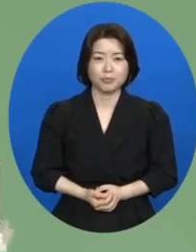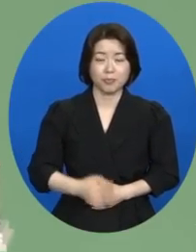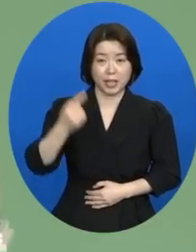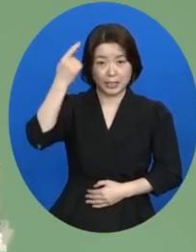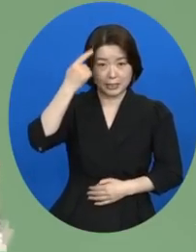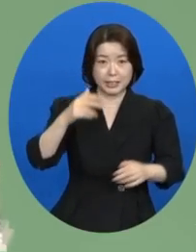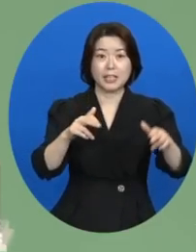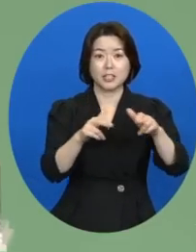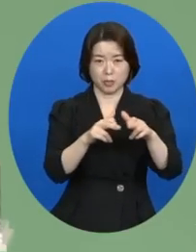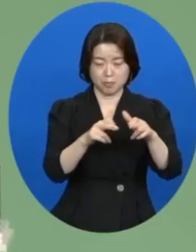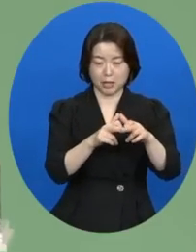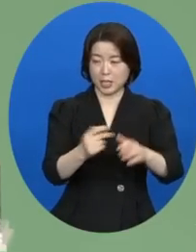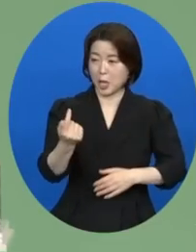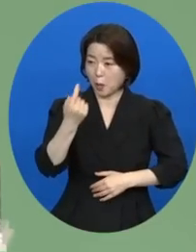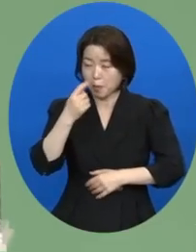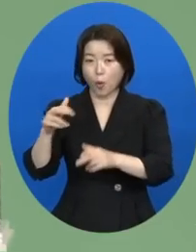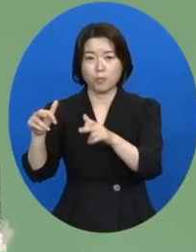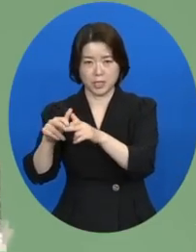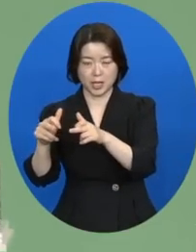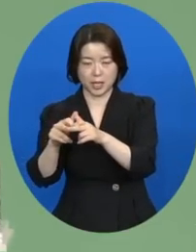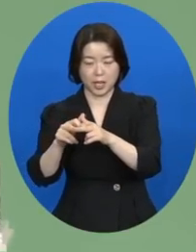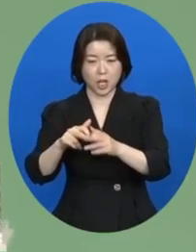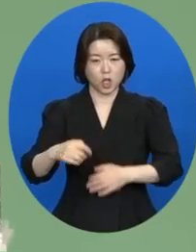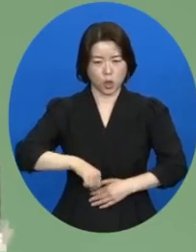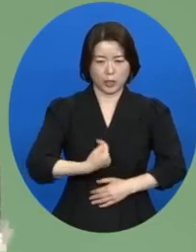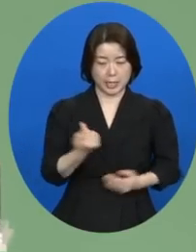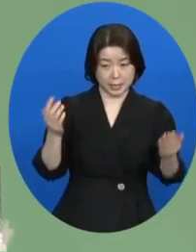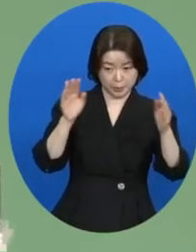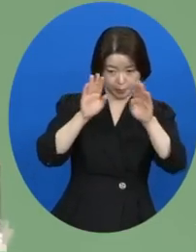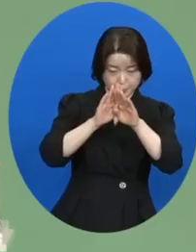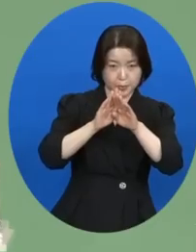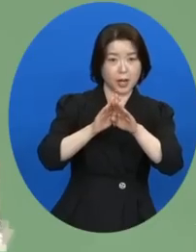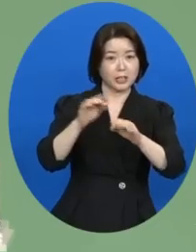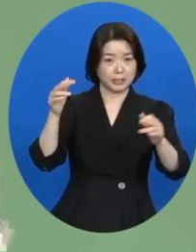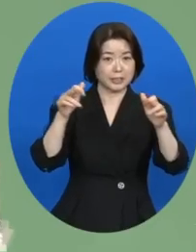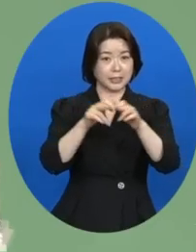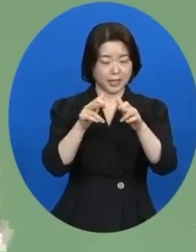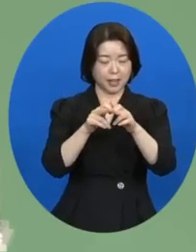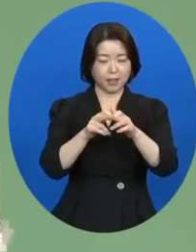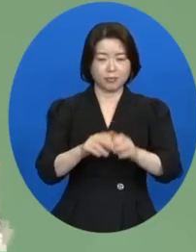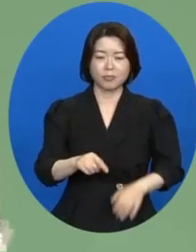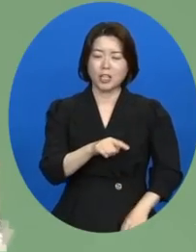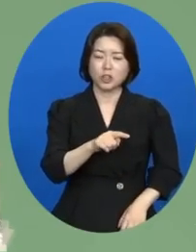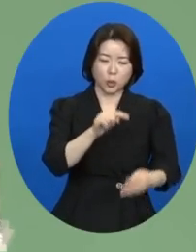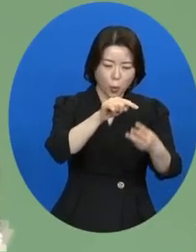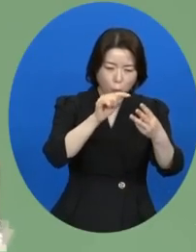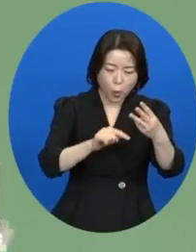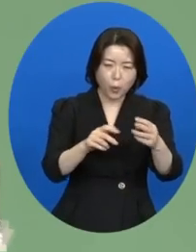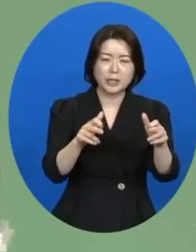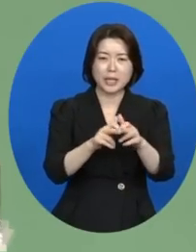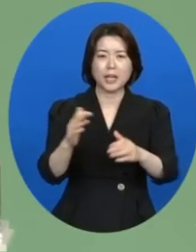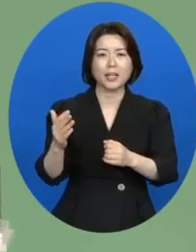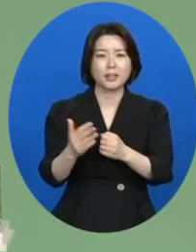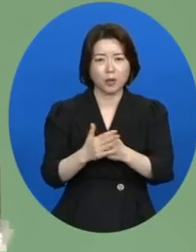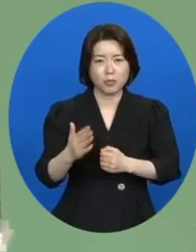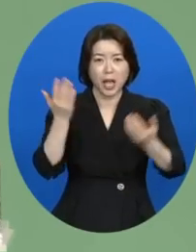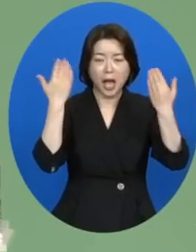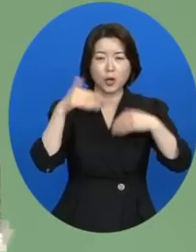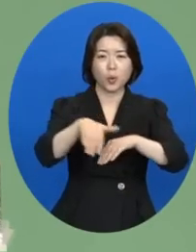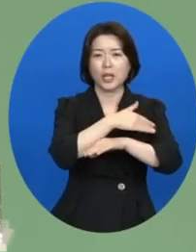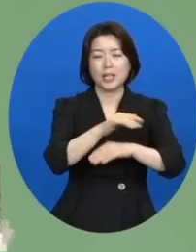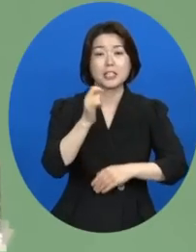뇌소마비, 배움장애, 그리고 자폐 스펙트럼으로 학교에 갈 수 없었던 아이들을 위해